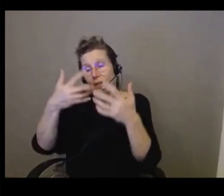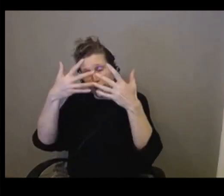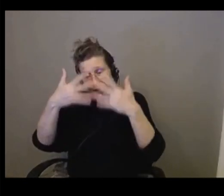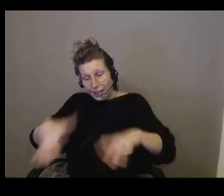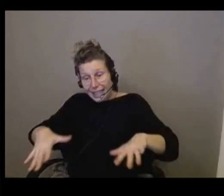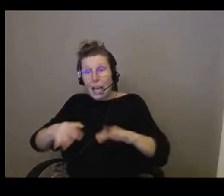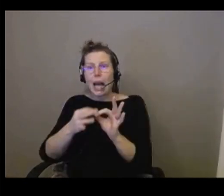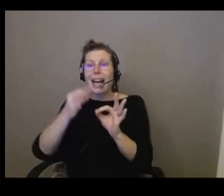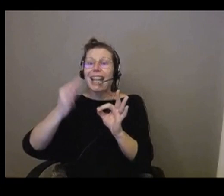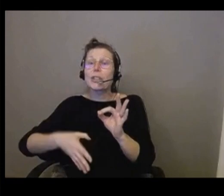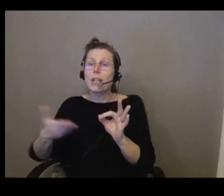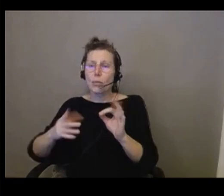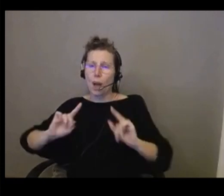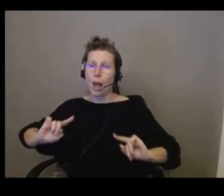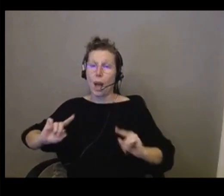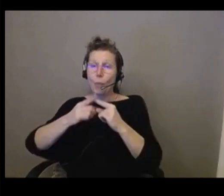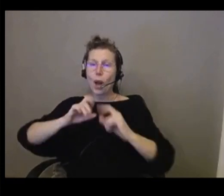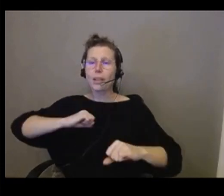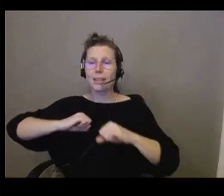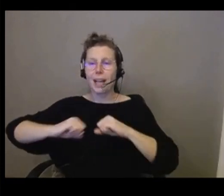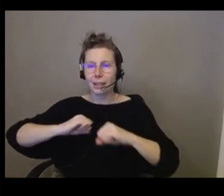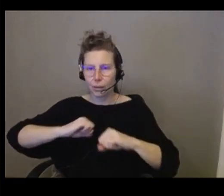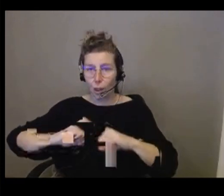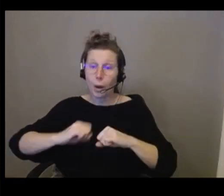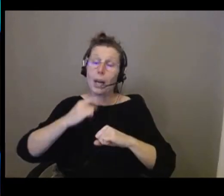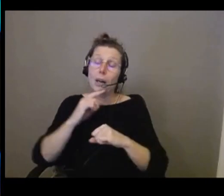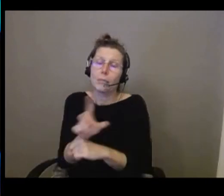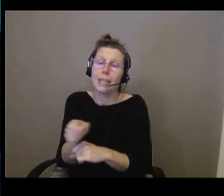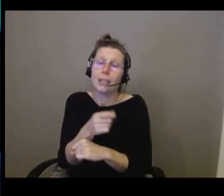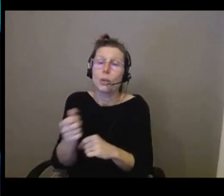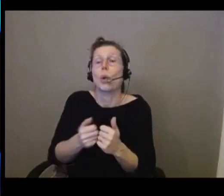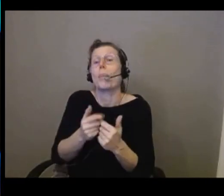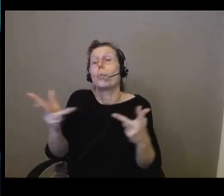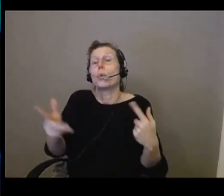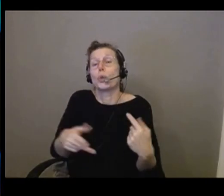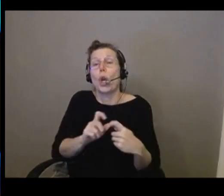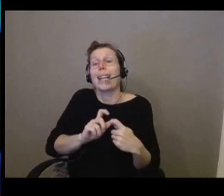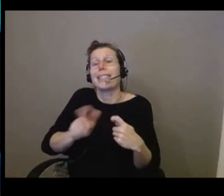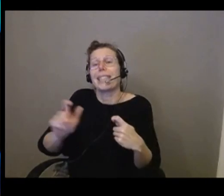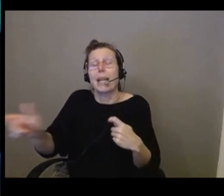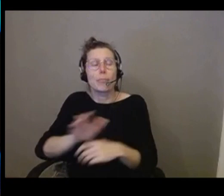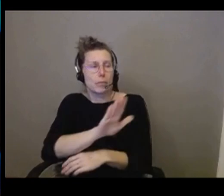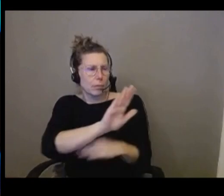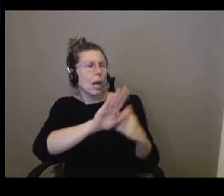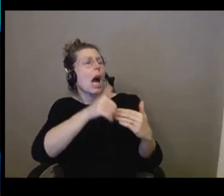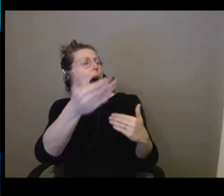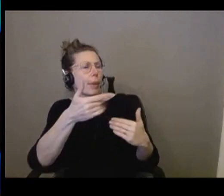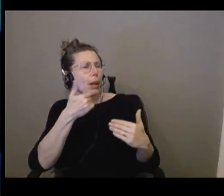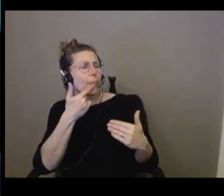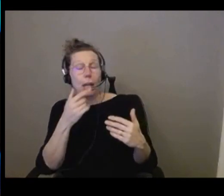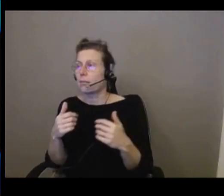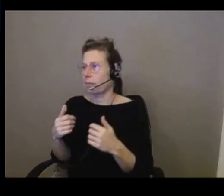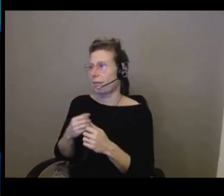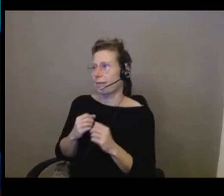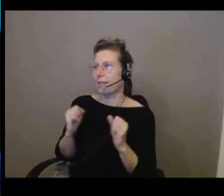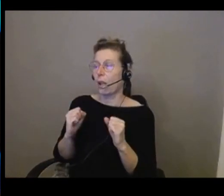d'action, en plusieurs étapes. On y reviendra tout à l'heure. Très bien. Est-ce que, comme pour Hubert